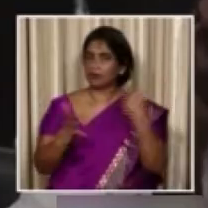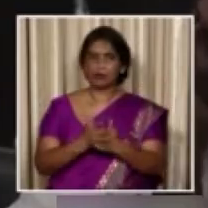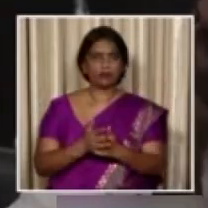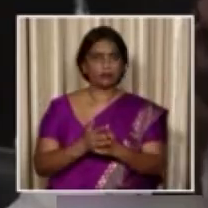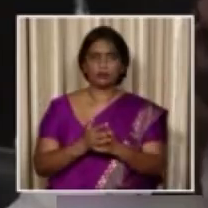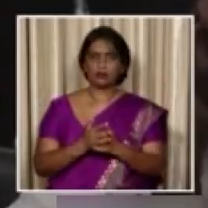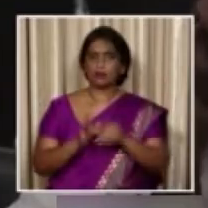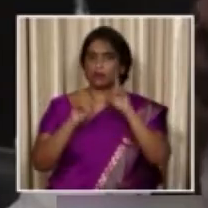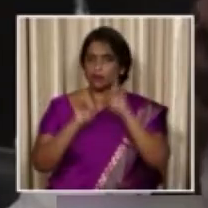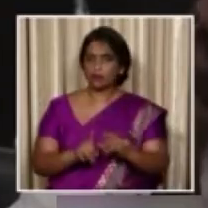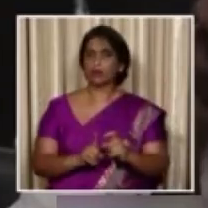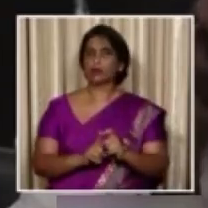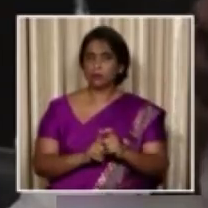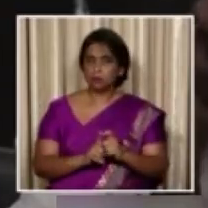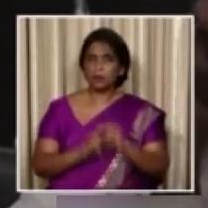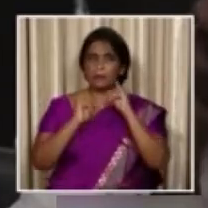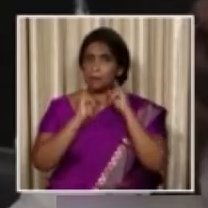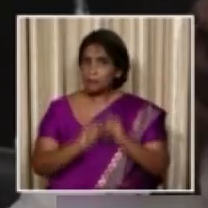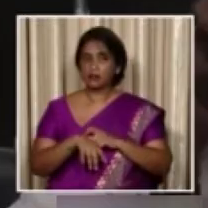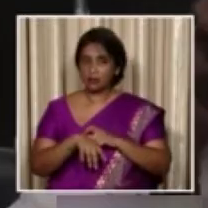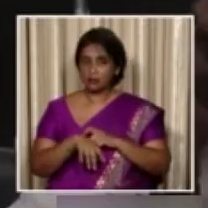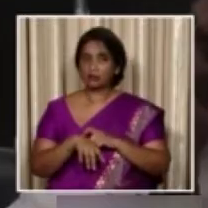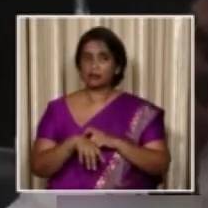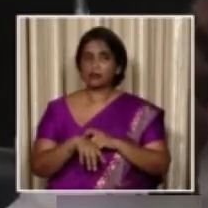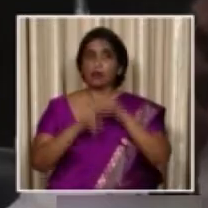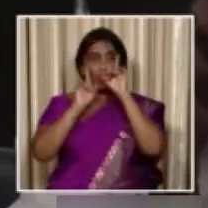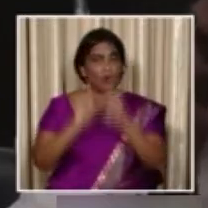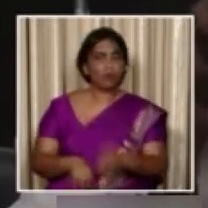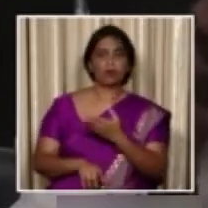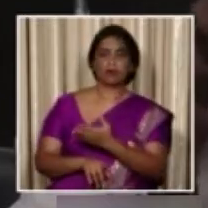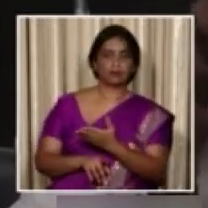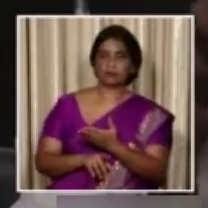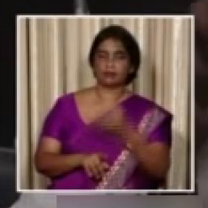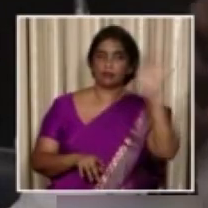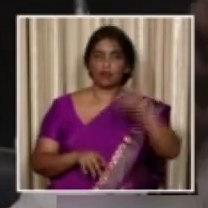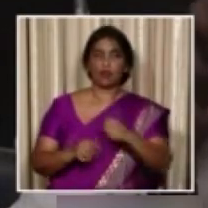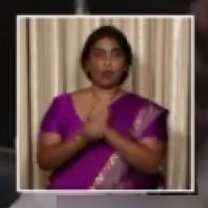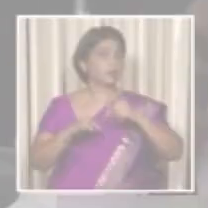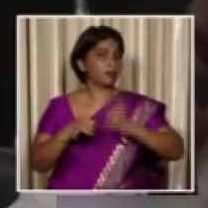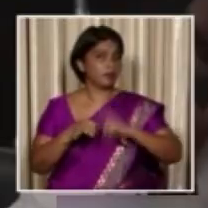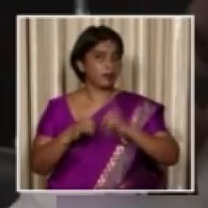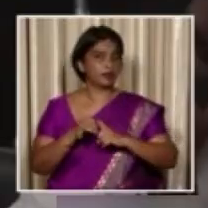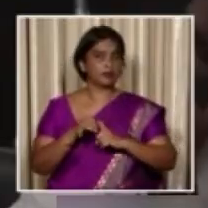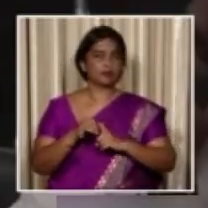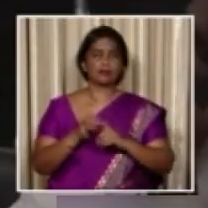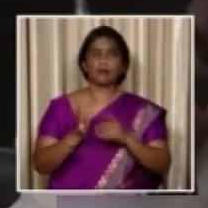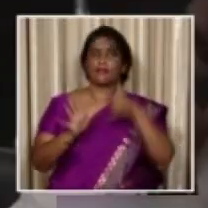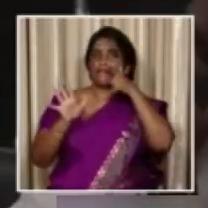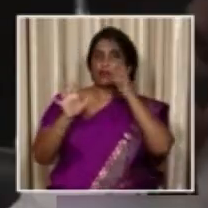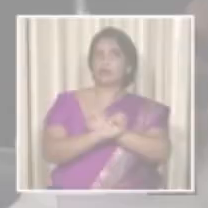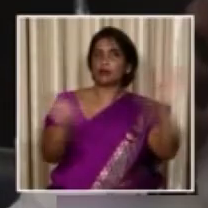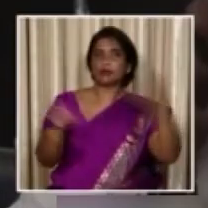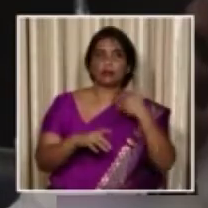කවදාකවත් යම් දරුණු ගණයේ අපරාධයක් සිදු වෙච්ච අවස්ථාවකදී මේ ආකාරයෙන් සැකකරුවන් ගෙනල්ලා පොලිස් ස්ථානයේ ප්‍රශ්න කිරීම මේක වීඩියෝ කරලා